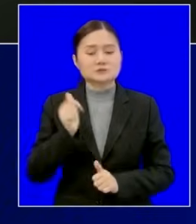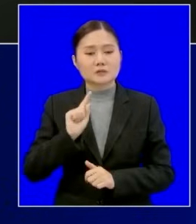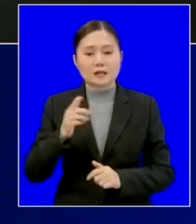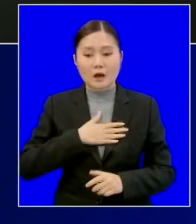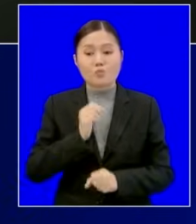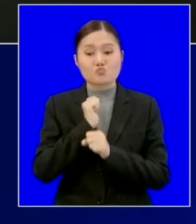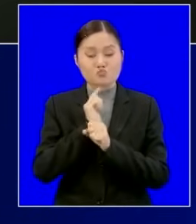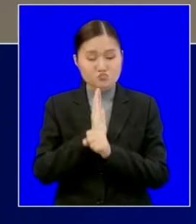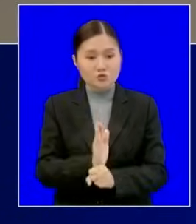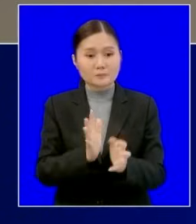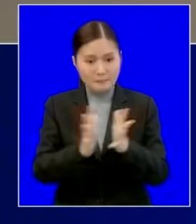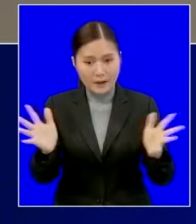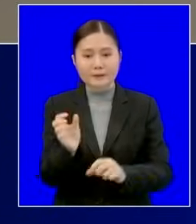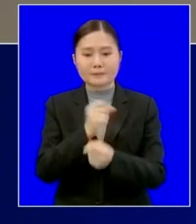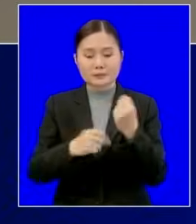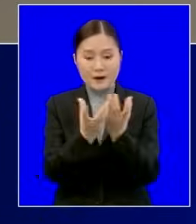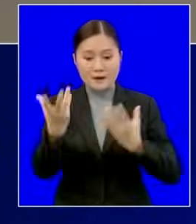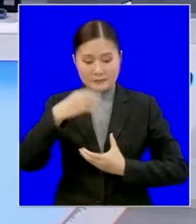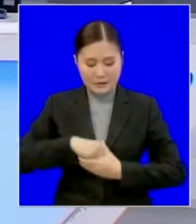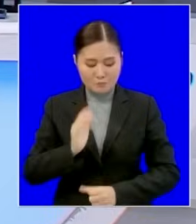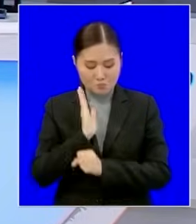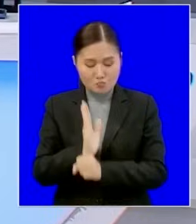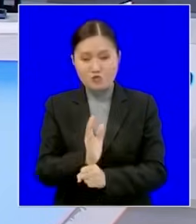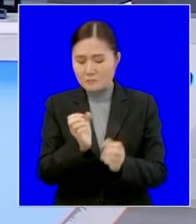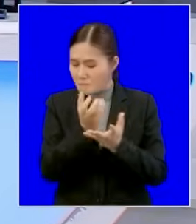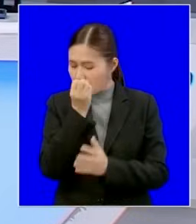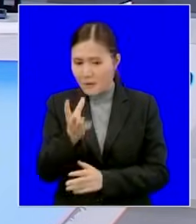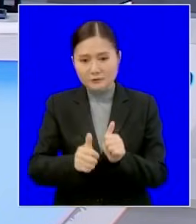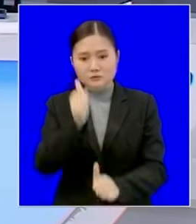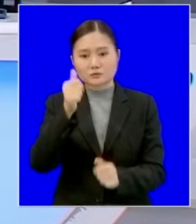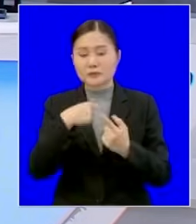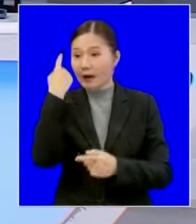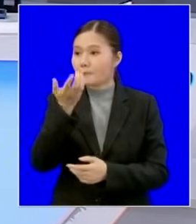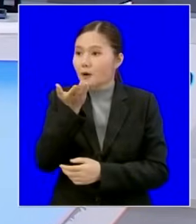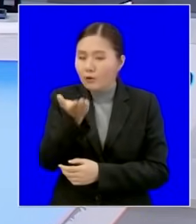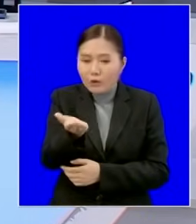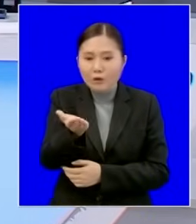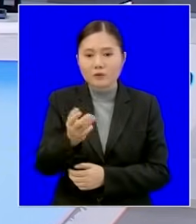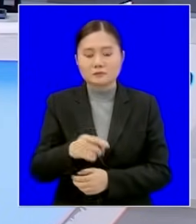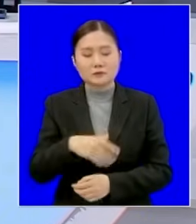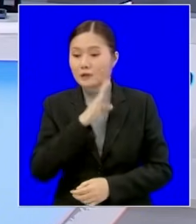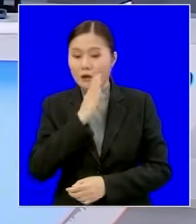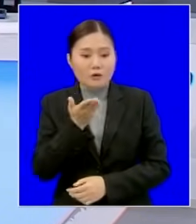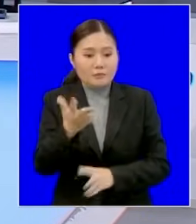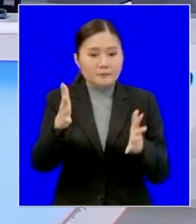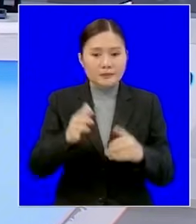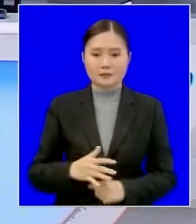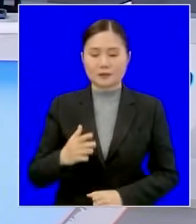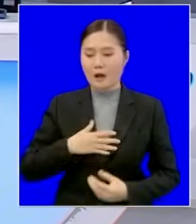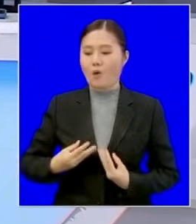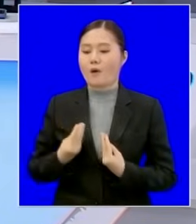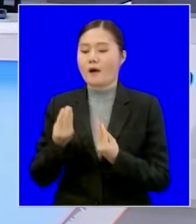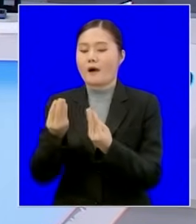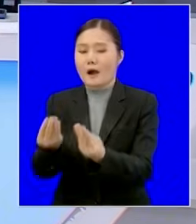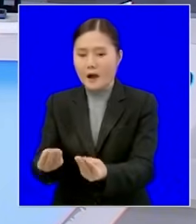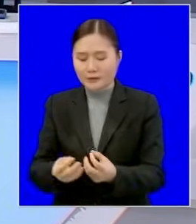บุญซึ่งการปฏิบัติธรรมเนี่ยเป็นบุญสูงสุดอยู่แล้วเราได้บุญแล้วถ้าเกิดว่าใครจะมาขอหรือถ้าเขาไม่มาขอเราให้ไ